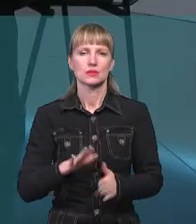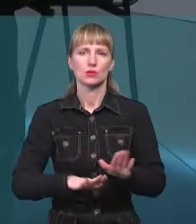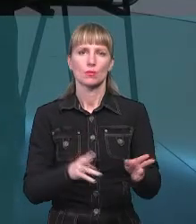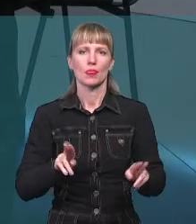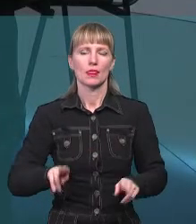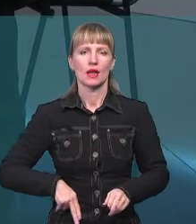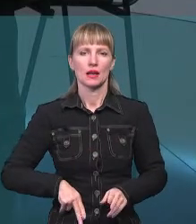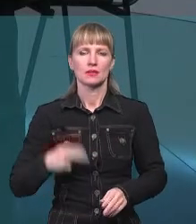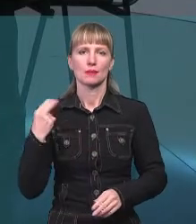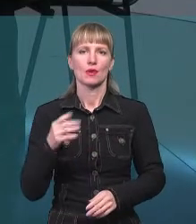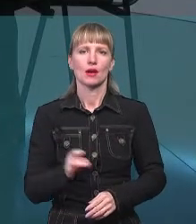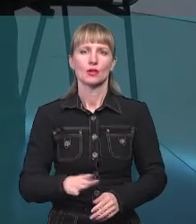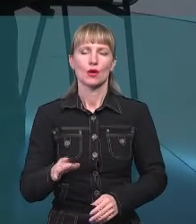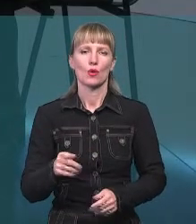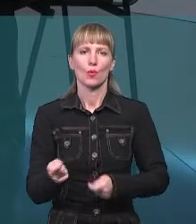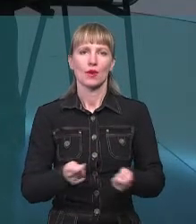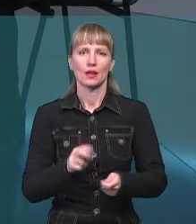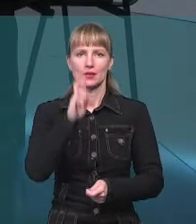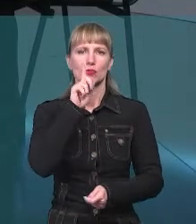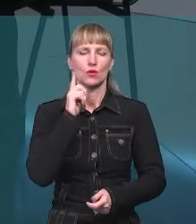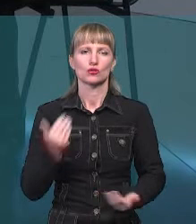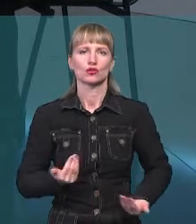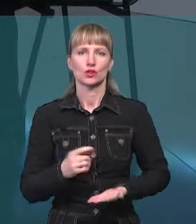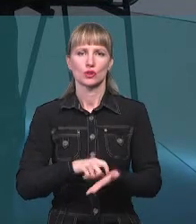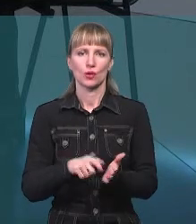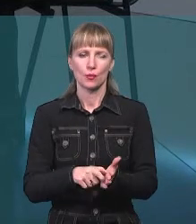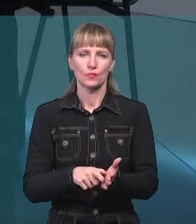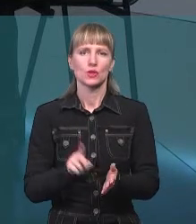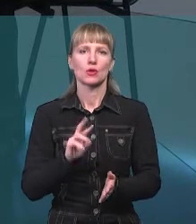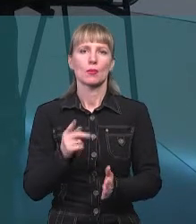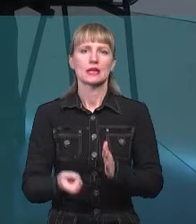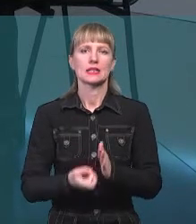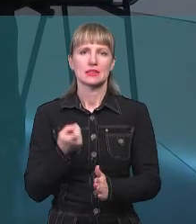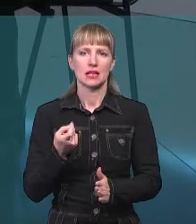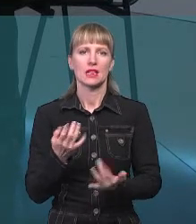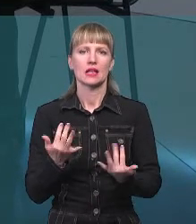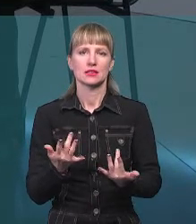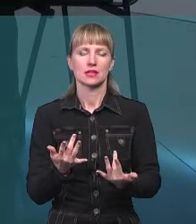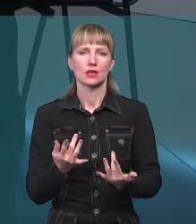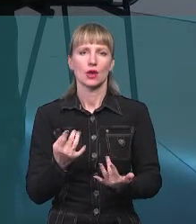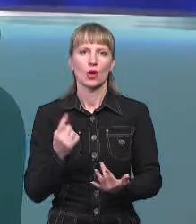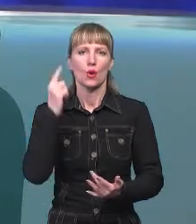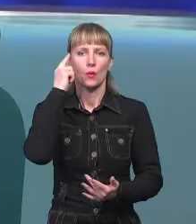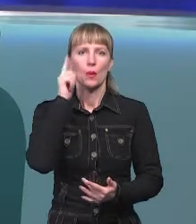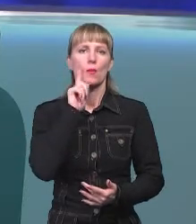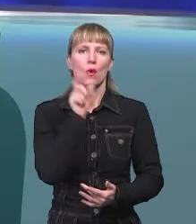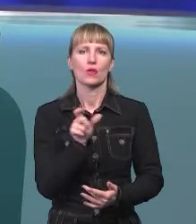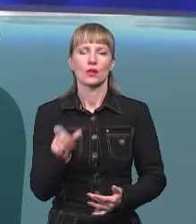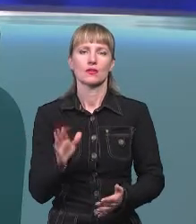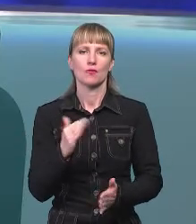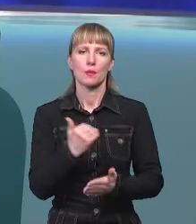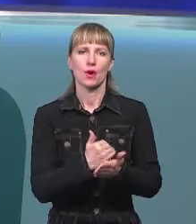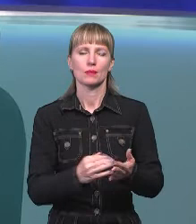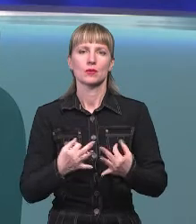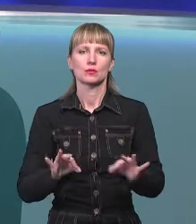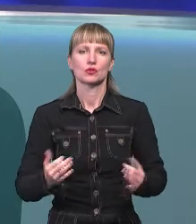Запорізького регіонального управління «Держмолодьжитло». Для того, щоб дізнатися, наскільки обізнана молодь в програмах